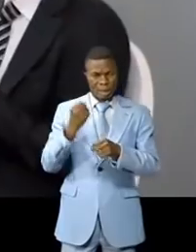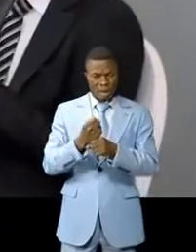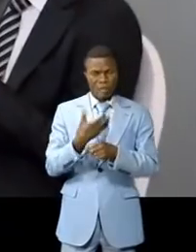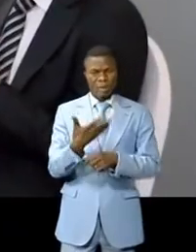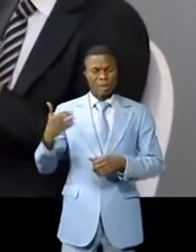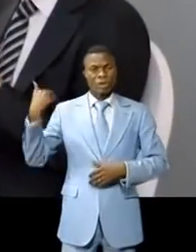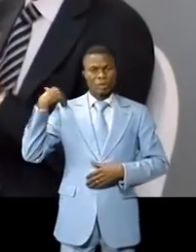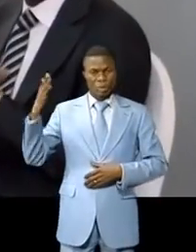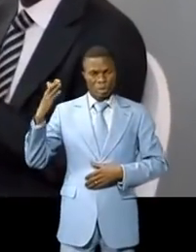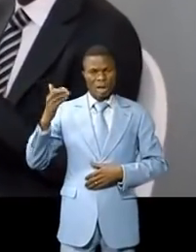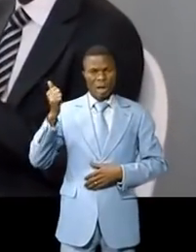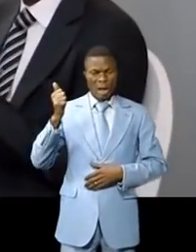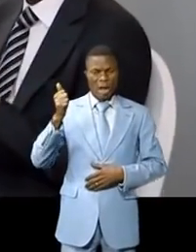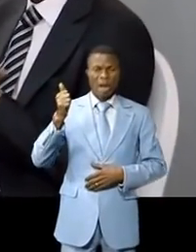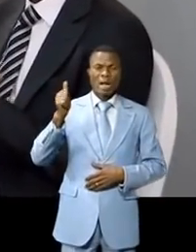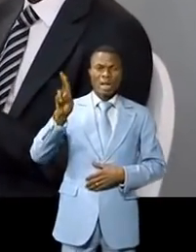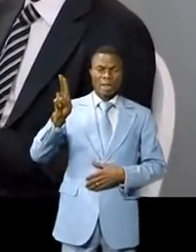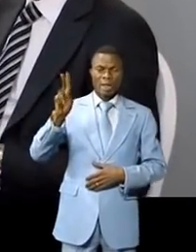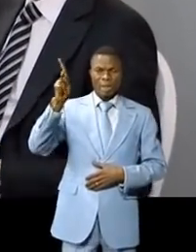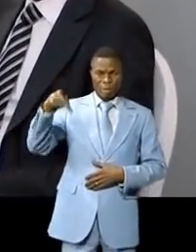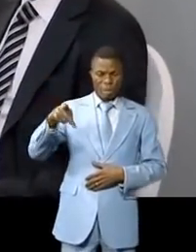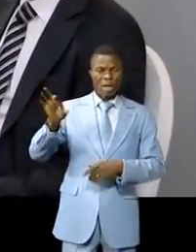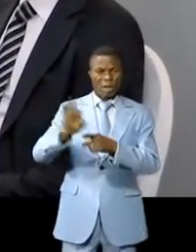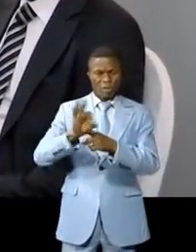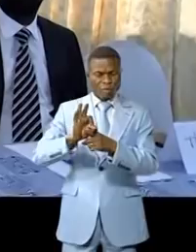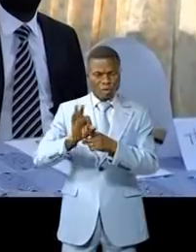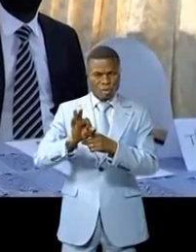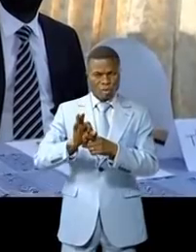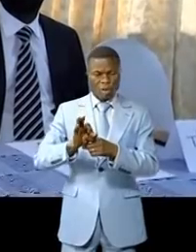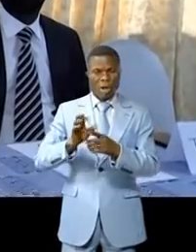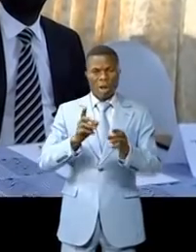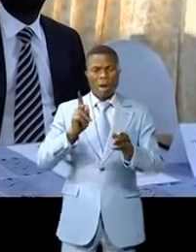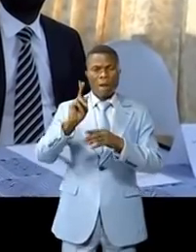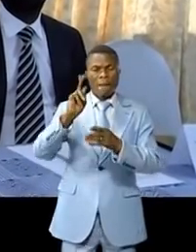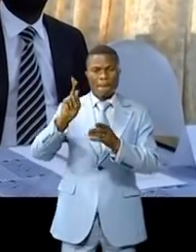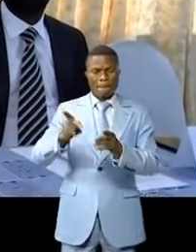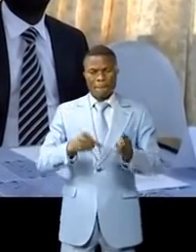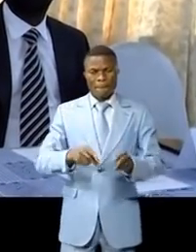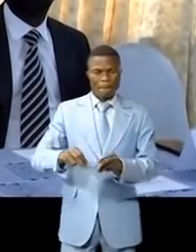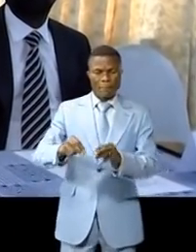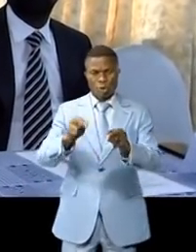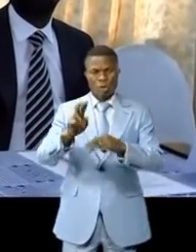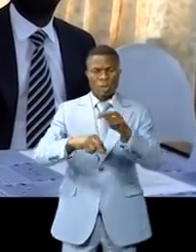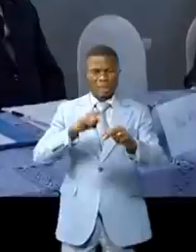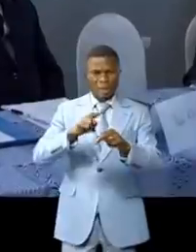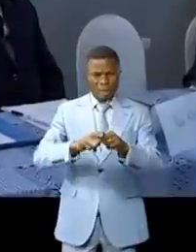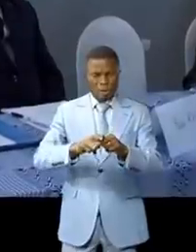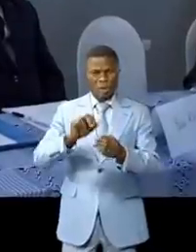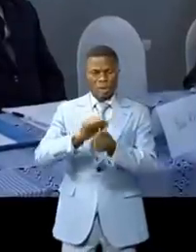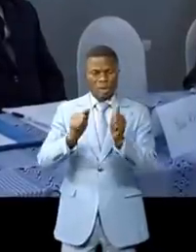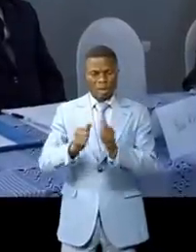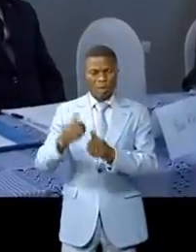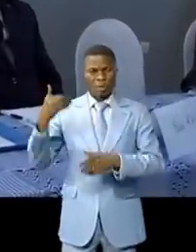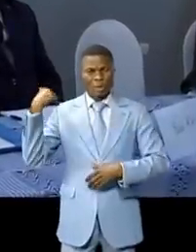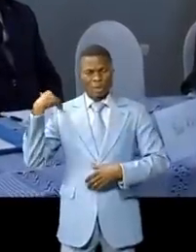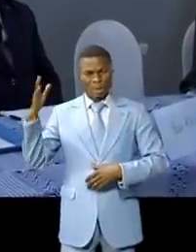public, ARMP. En effet, cette formation sur les procédures nationales des passations de marché public a pour